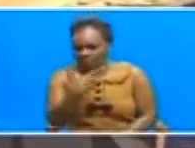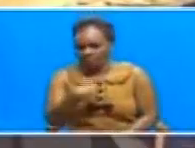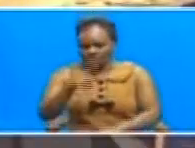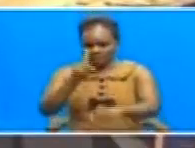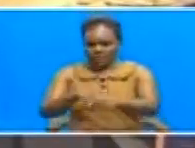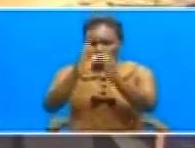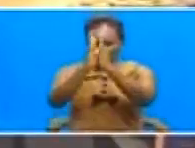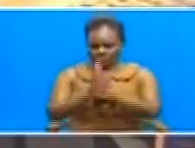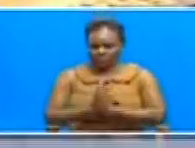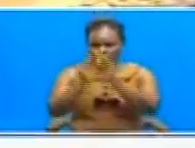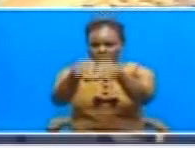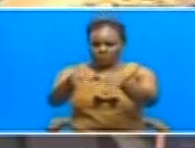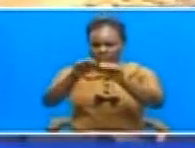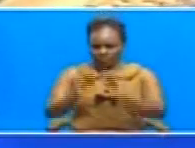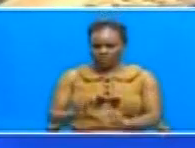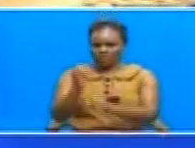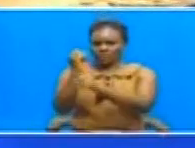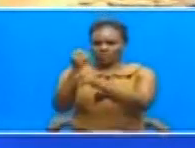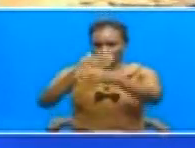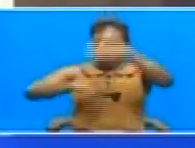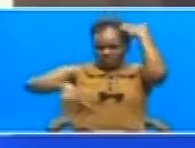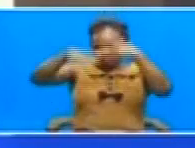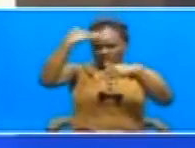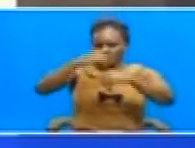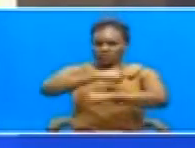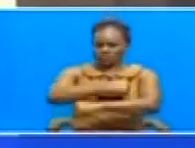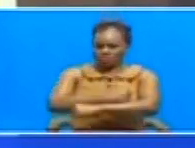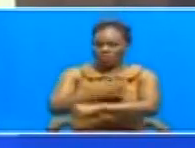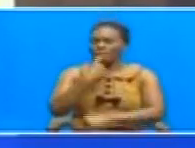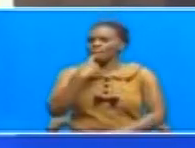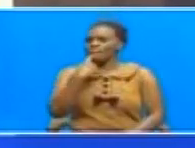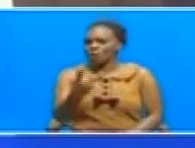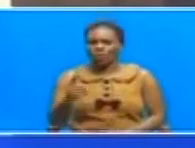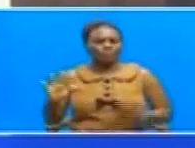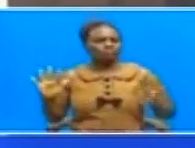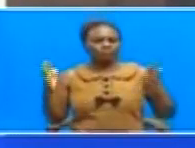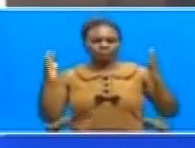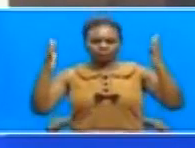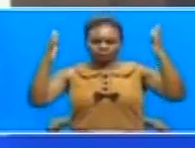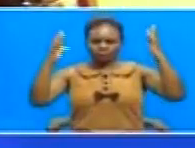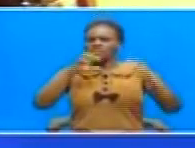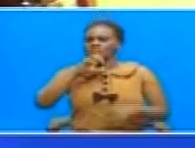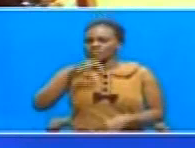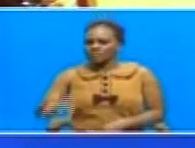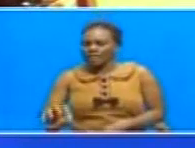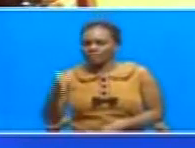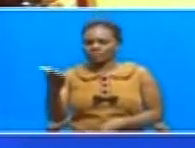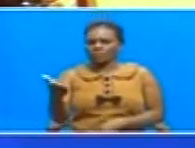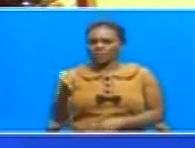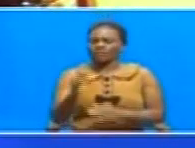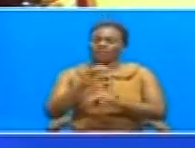ibada iliyofanyika kwenye uwanja wa chuo kikuu cha Kabarak, rais mstaafu Moi alimsifu mwenda zake kuwa mtoto mcha